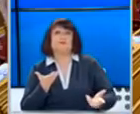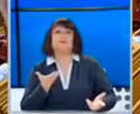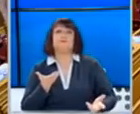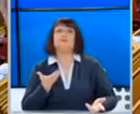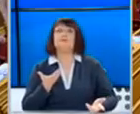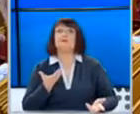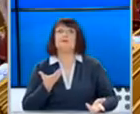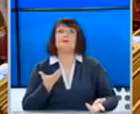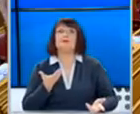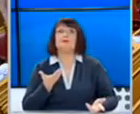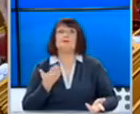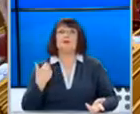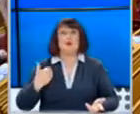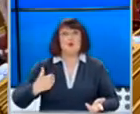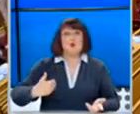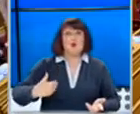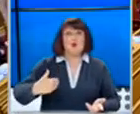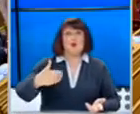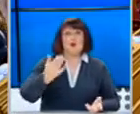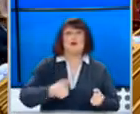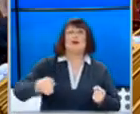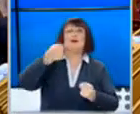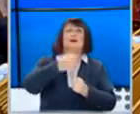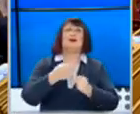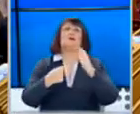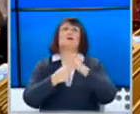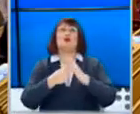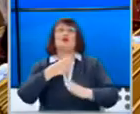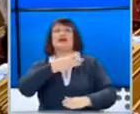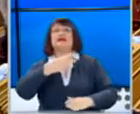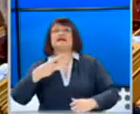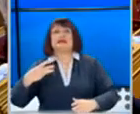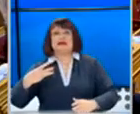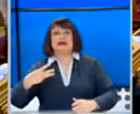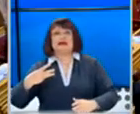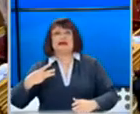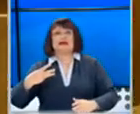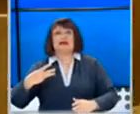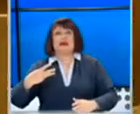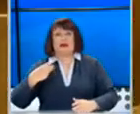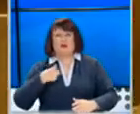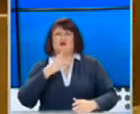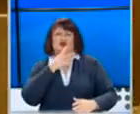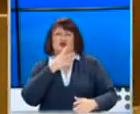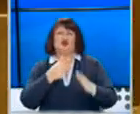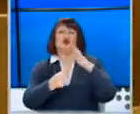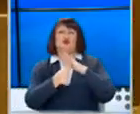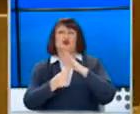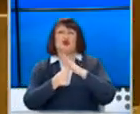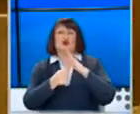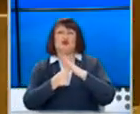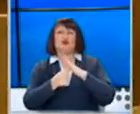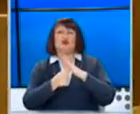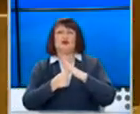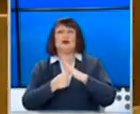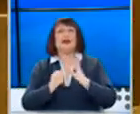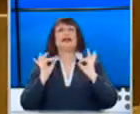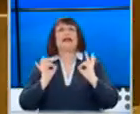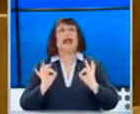έχετε σε όλο το διάστημα που έχω αναλάβει την Προεδρία της Κοινοβουλευτικής Ομάδας του ΣΥΡΙΖΑ Προοδευτική Συμμαχία τηρήσει την κοινοβουλευτική